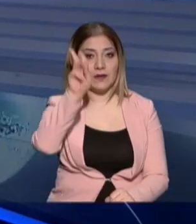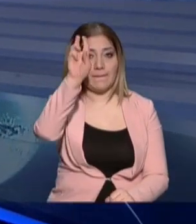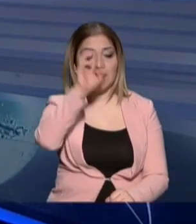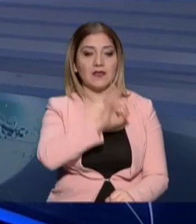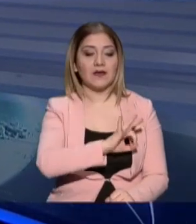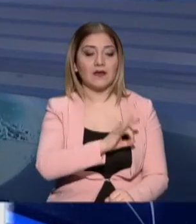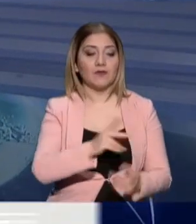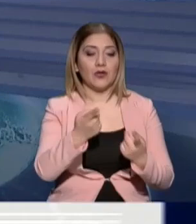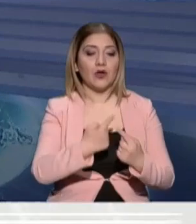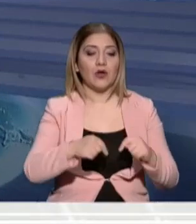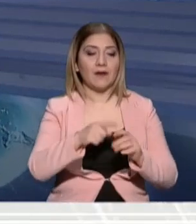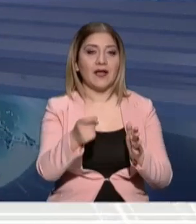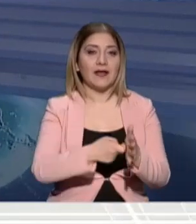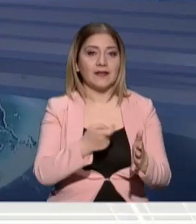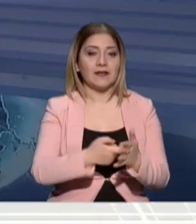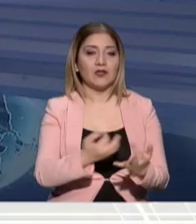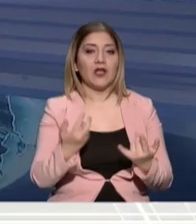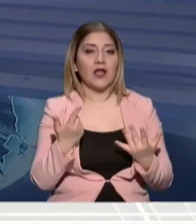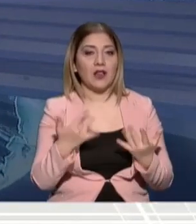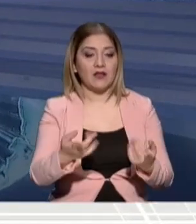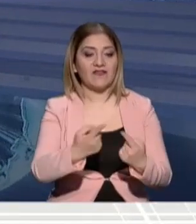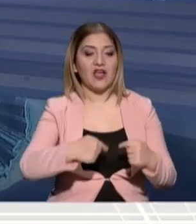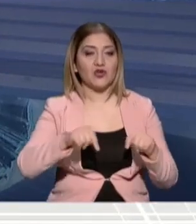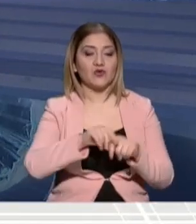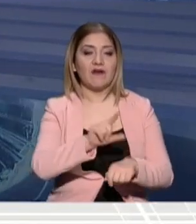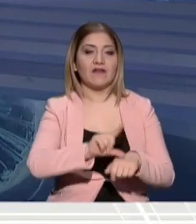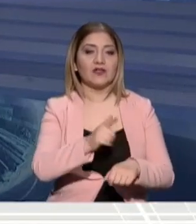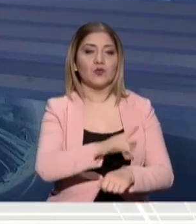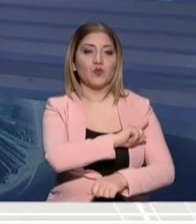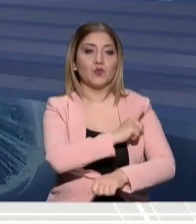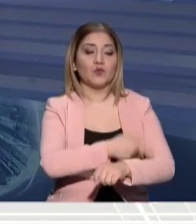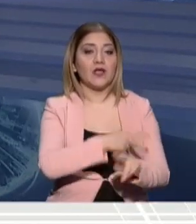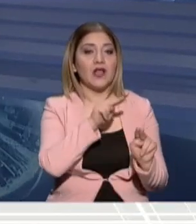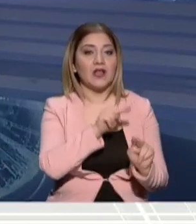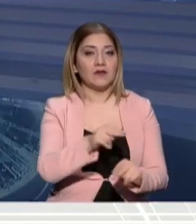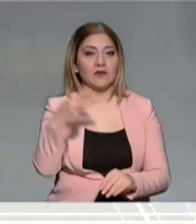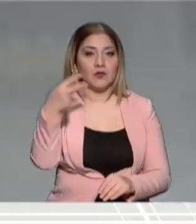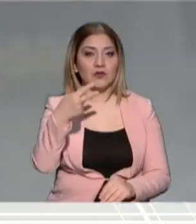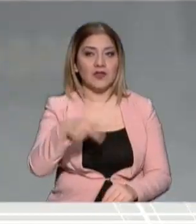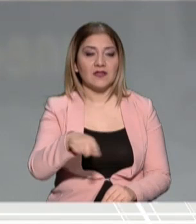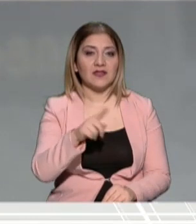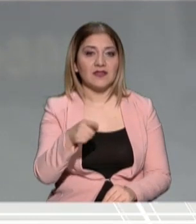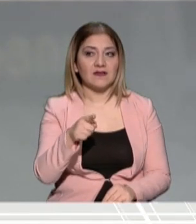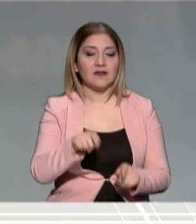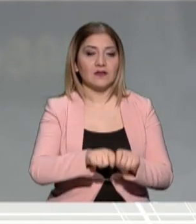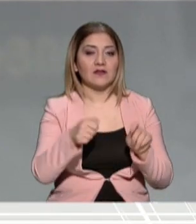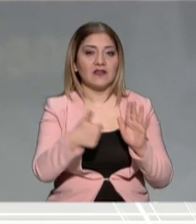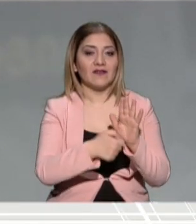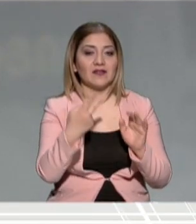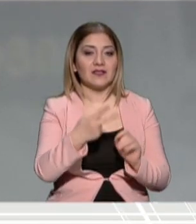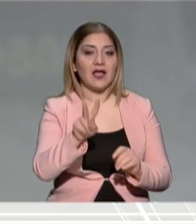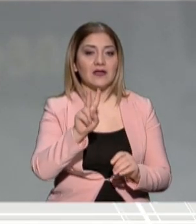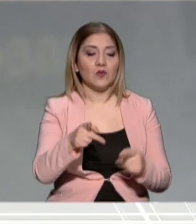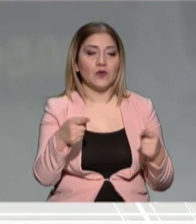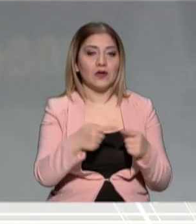Պետեկամուտների կոմիտեի հետաքննության և օպերատիվ հետախուզության վարչությունն ուժեղացրել է ոլորտային հսկողությունը։ 2020 թվականին հարուցվել է